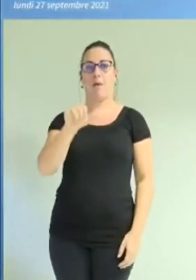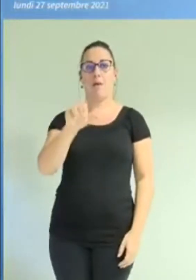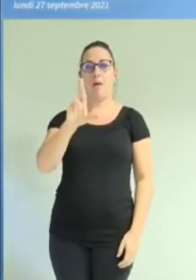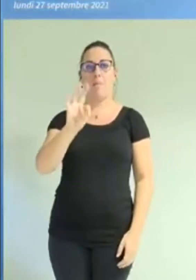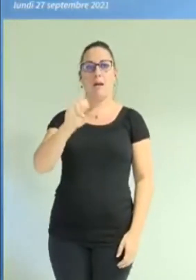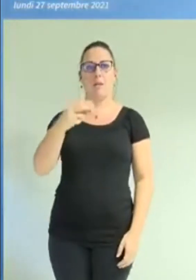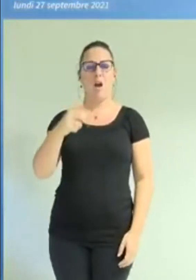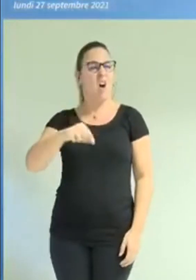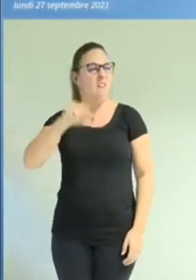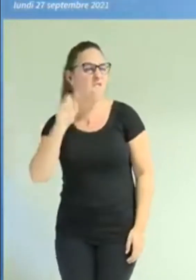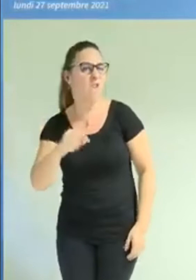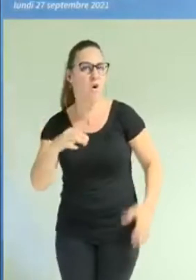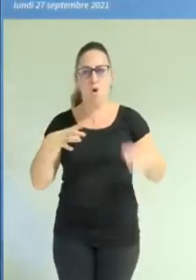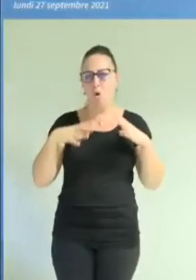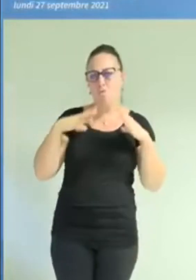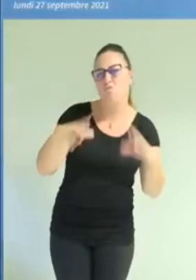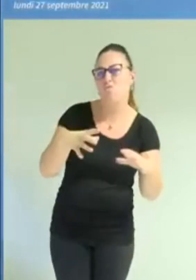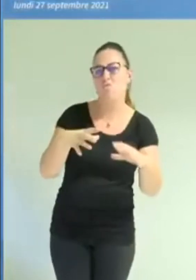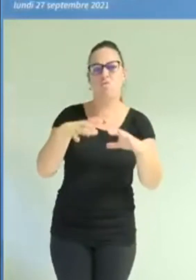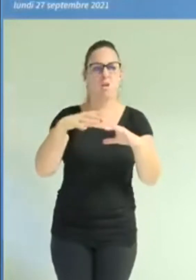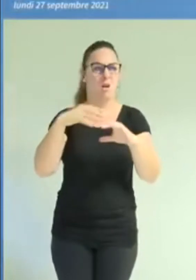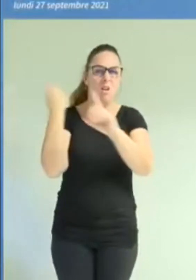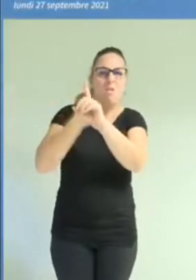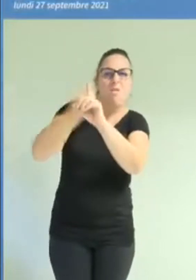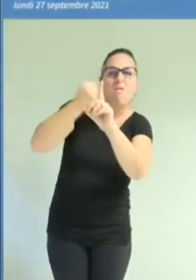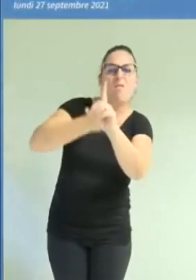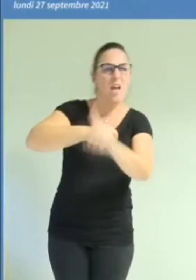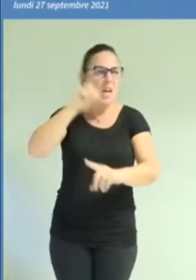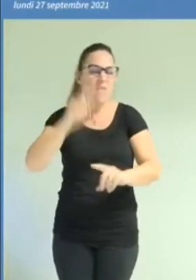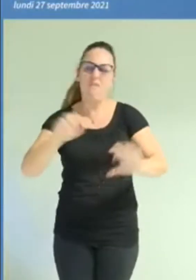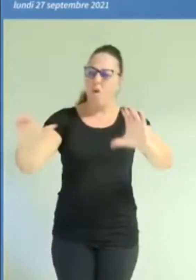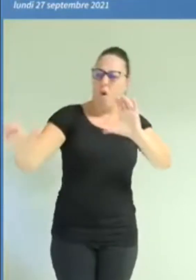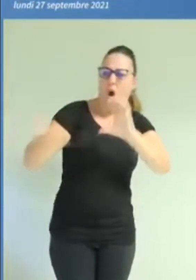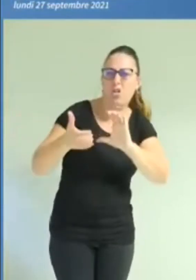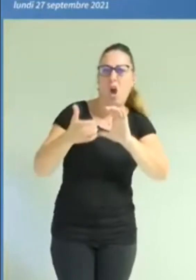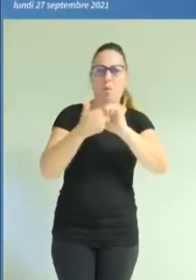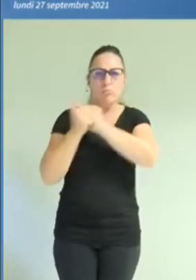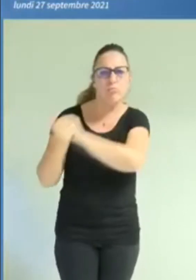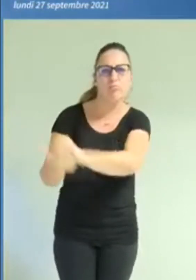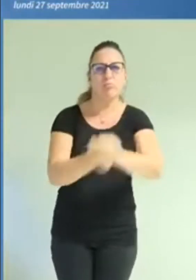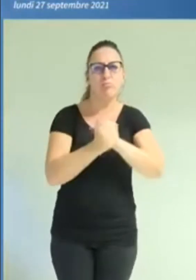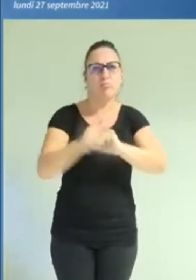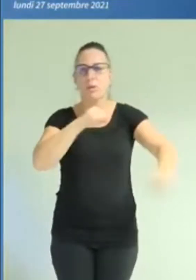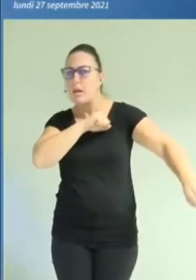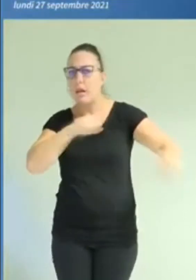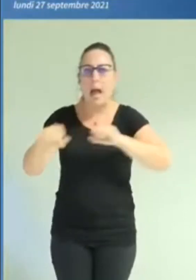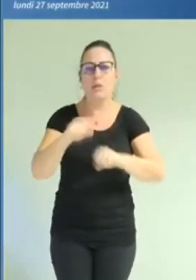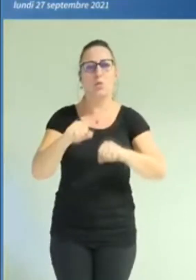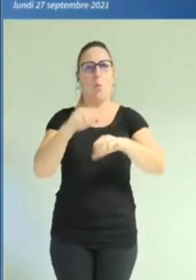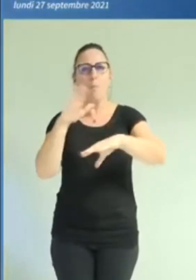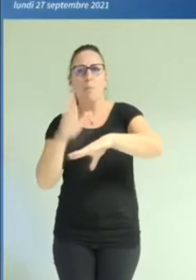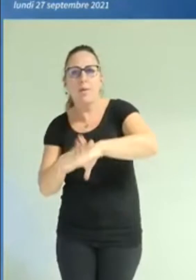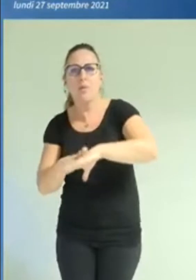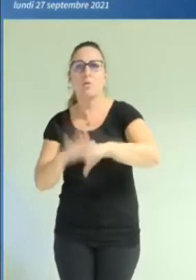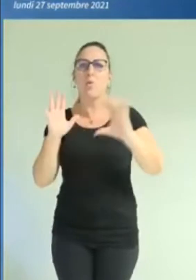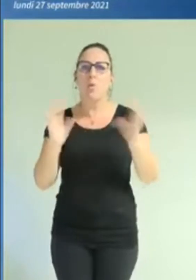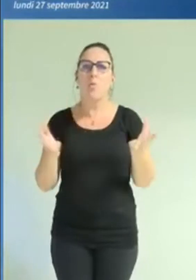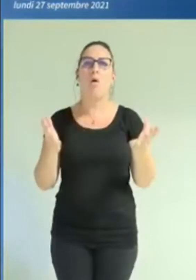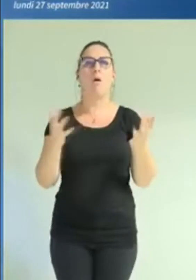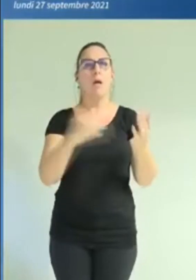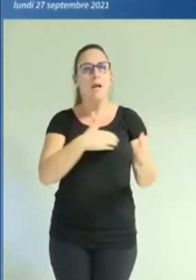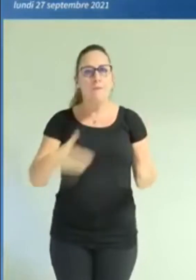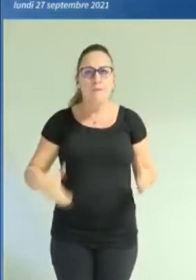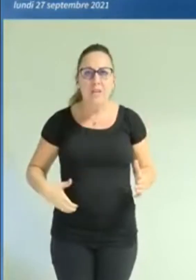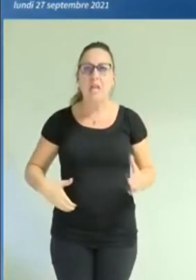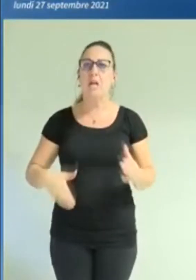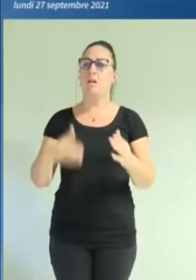faut y aller, que tous ceux qui veulent y aller y aillent, etc., qu'on est là pour faire les actions de prévention, que la ville et